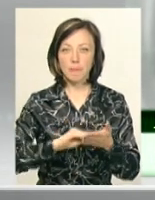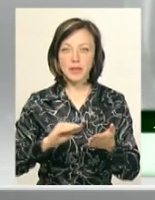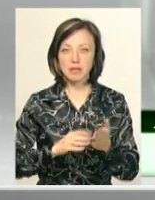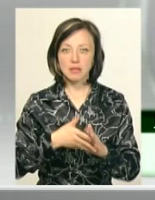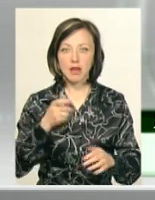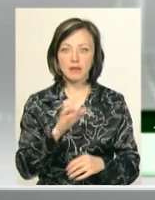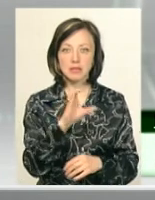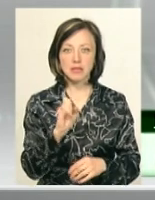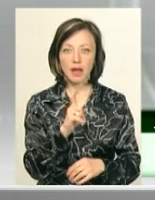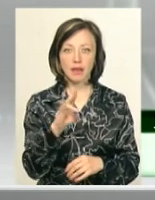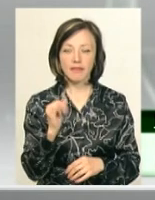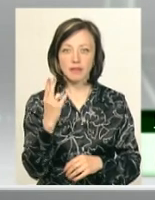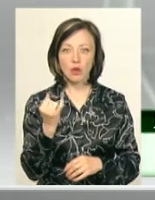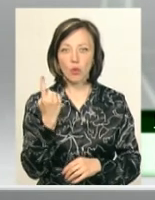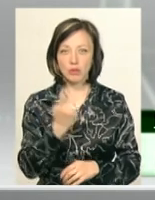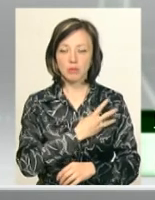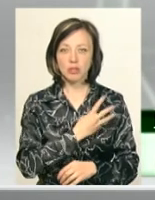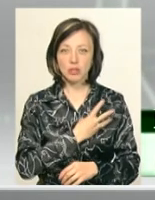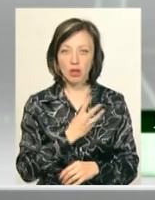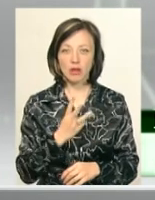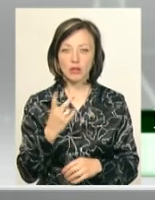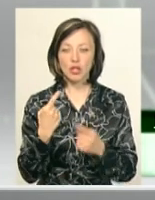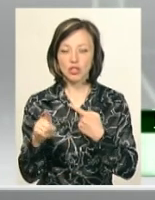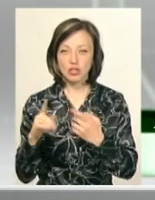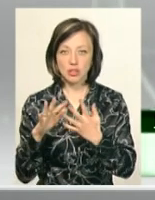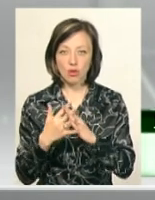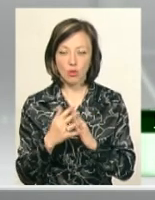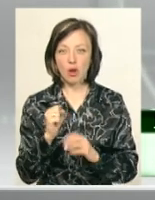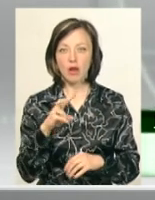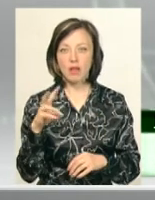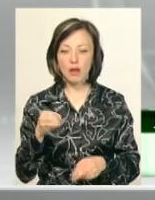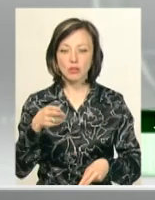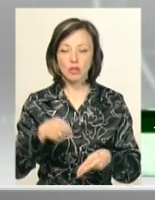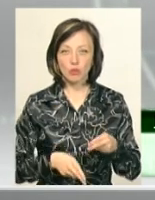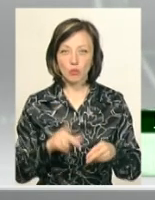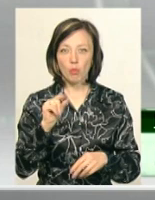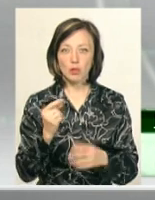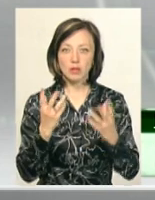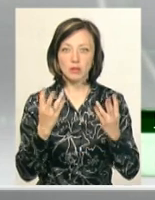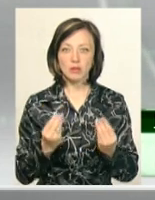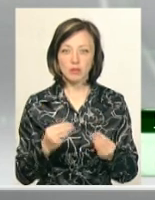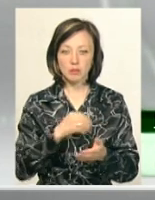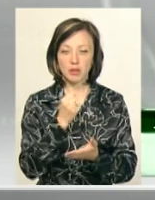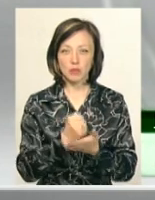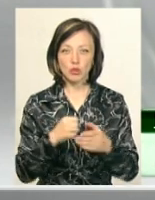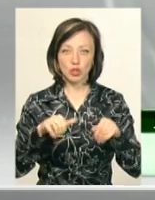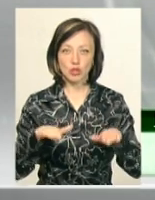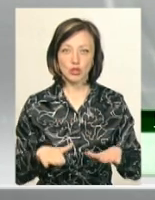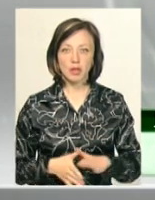Сахновецьку школу. Один ніби бажає в Новосільську школу, але вже остаточно в понеділок батьки приймуть рішення.